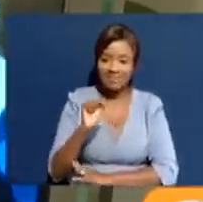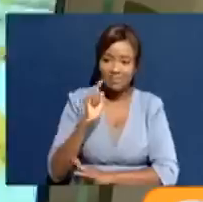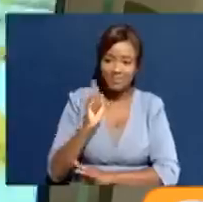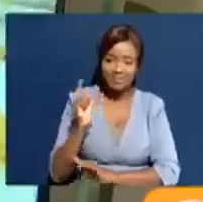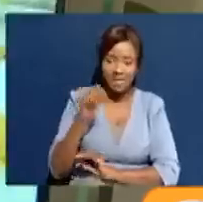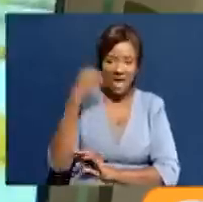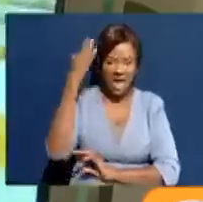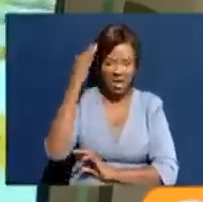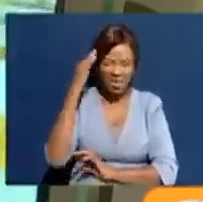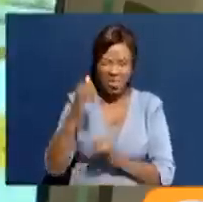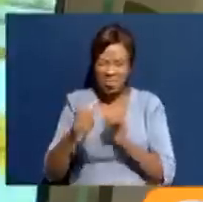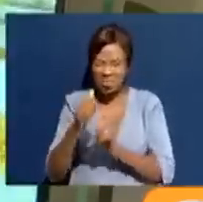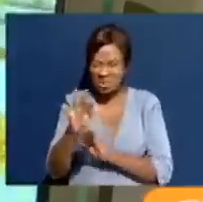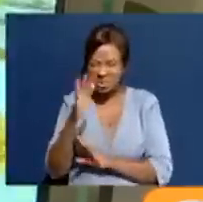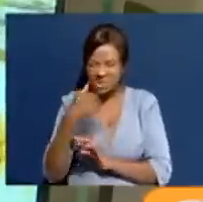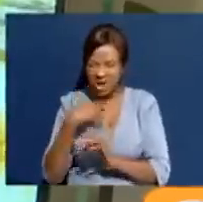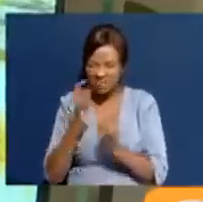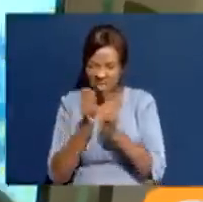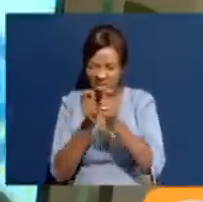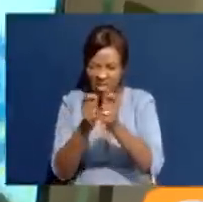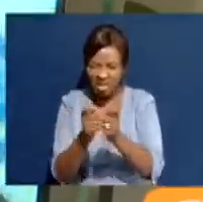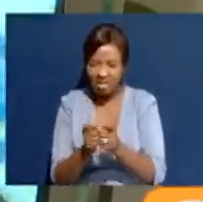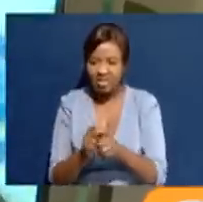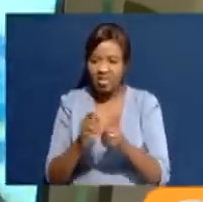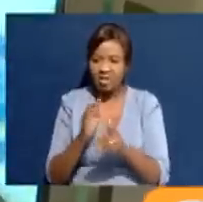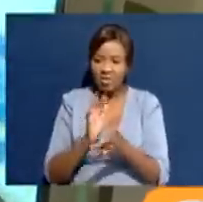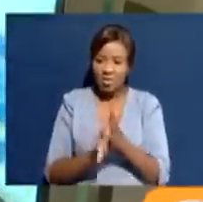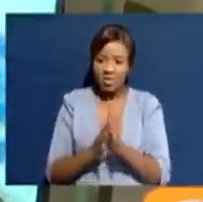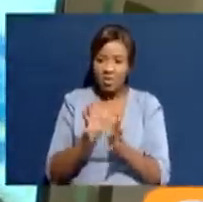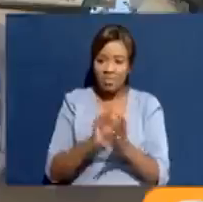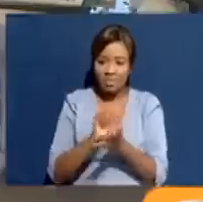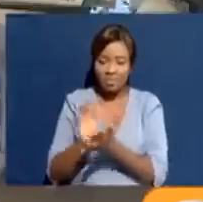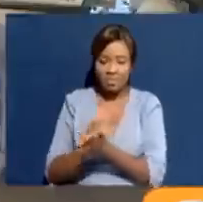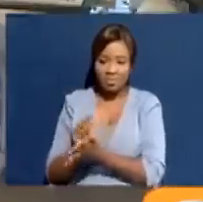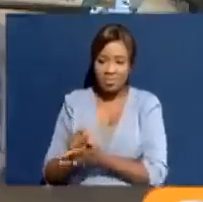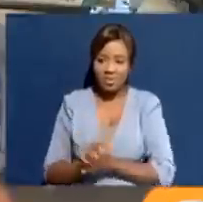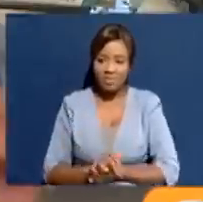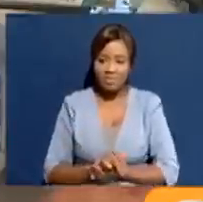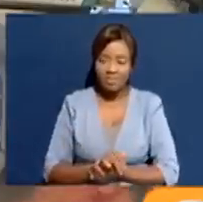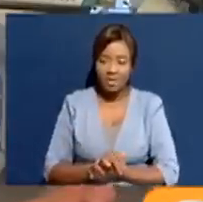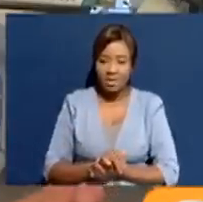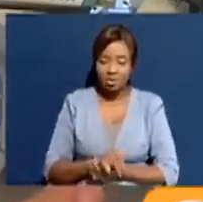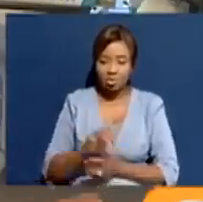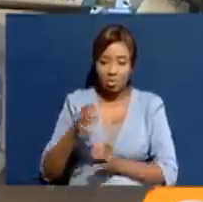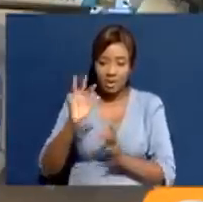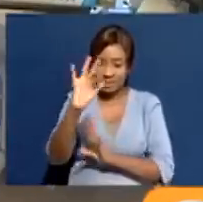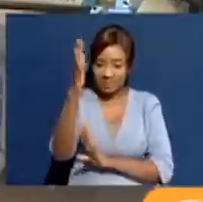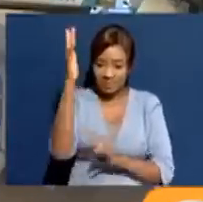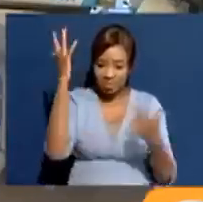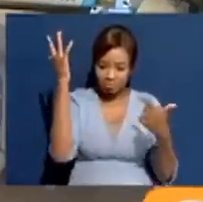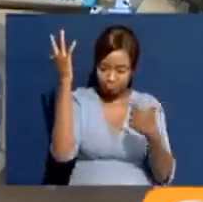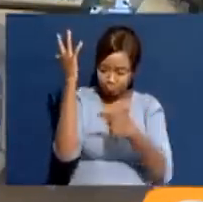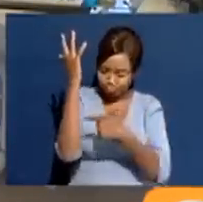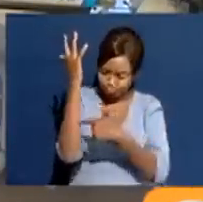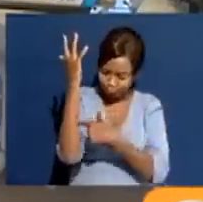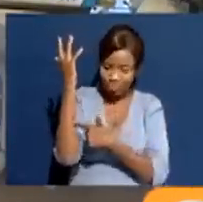mti upi uliovamiwa na dudu haraka bila ya zao hilo kuharibika. And you put sensors in the trees and they can